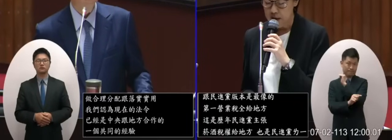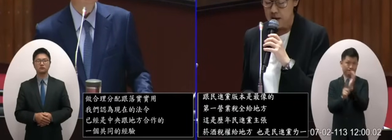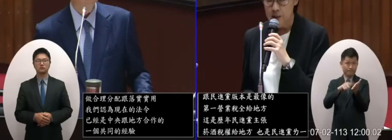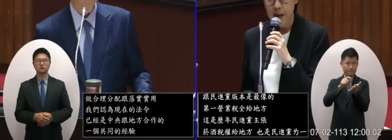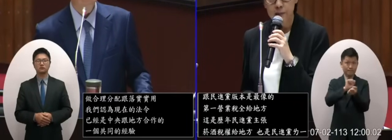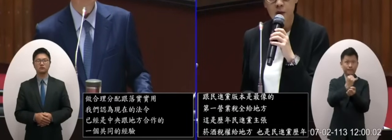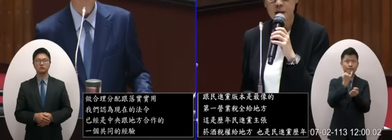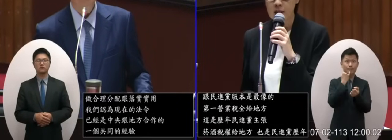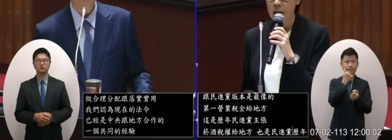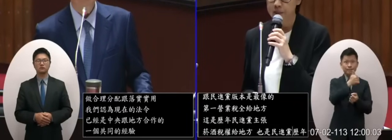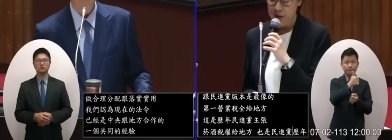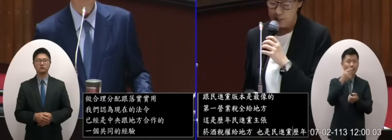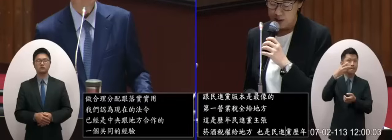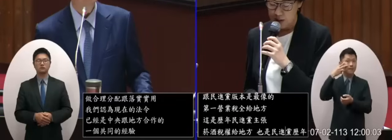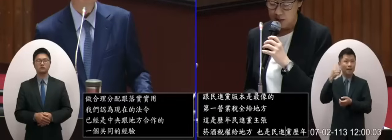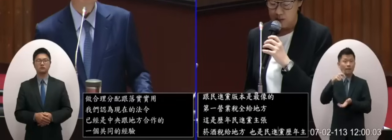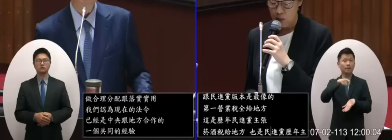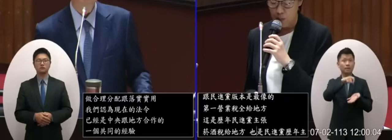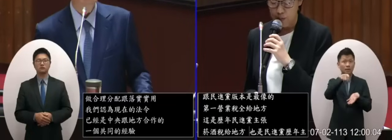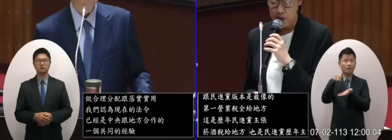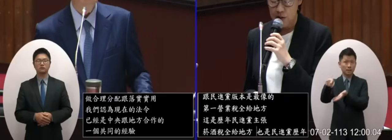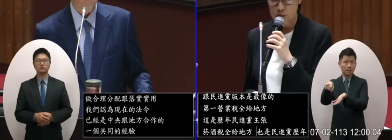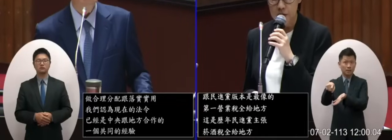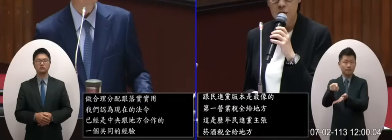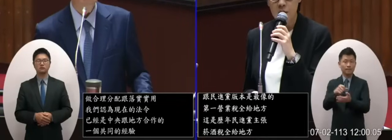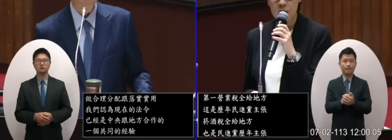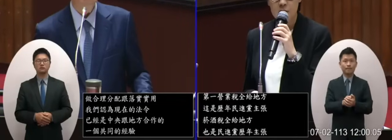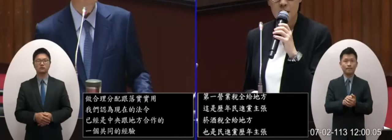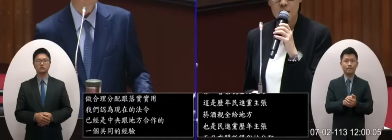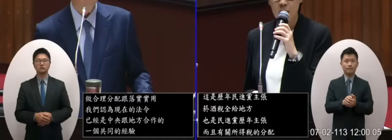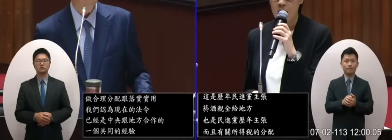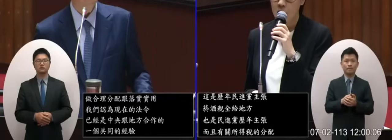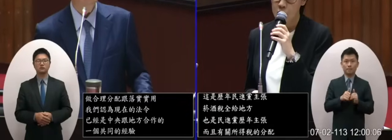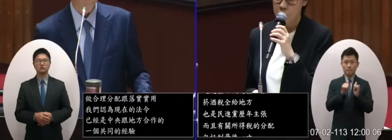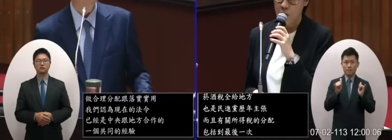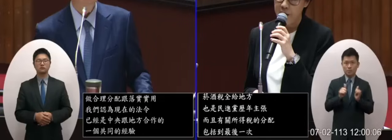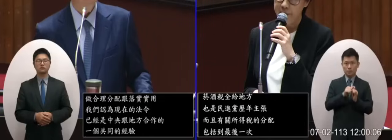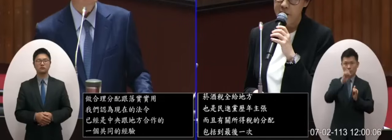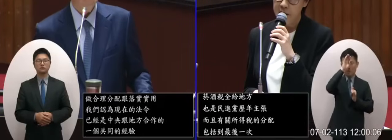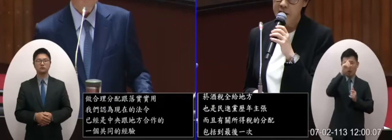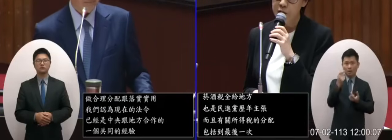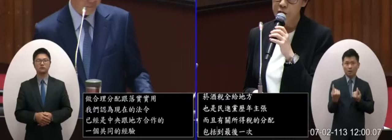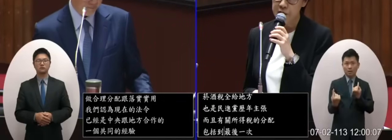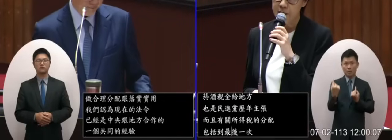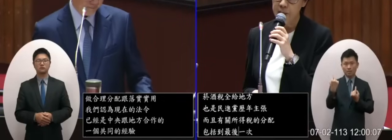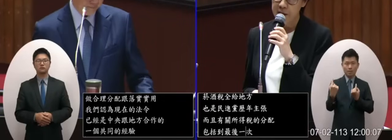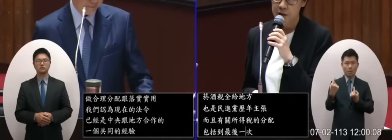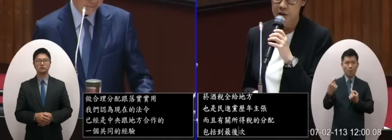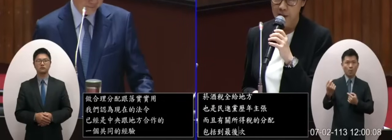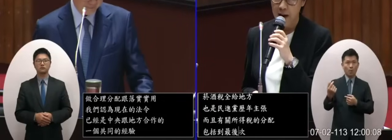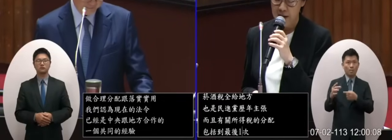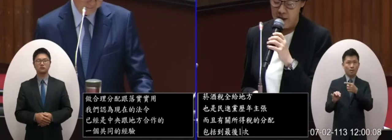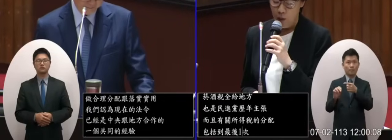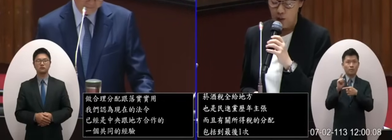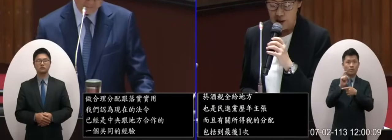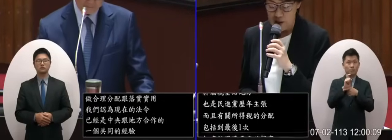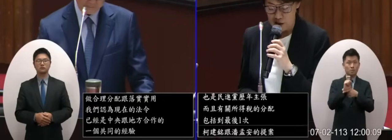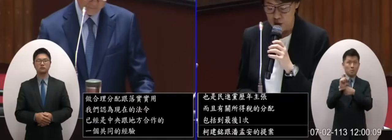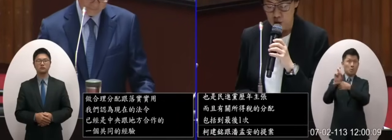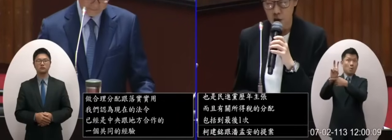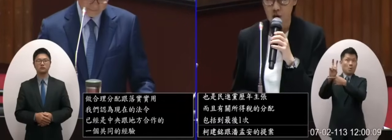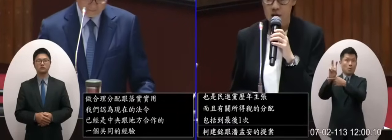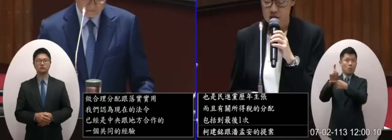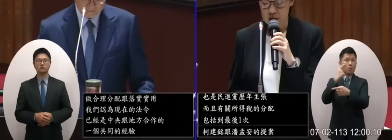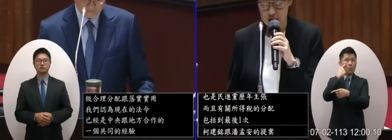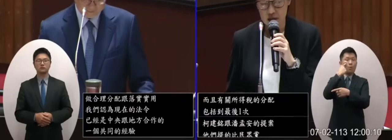柯建铭跟潘孟安的提案，他们提的比民众党的提案还要凶啊！他从10%变20%。我的意